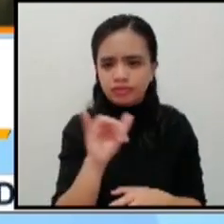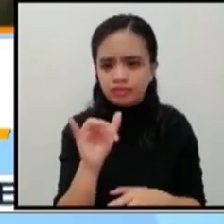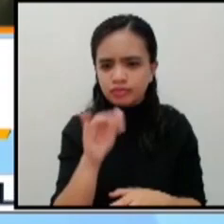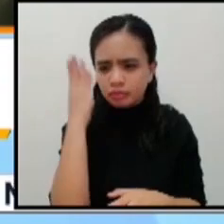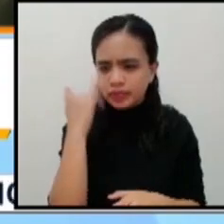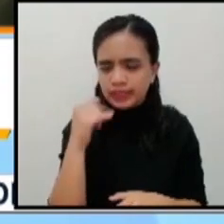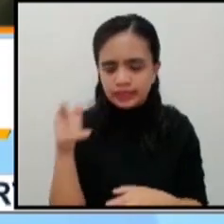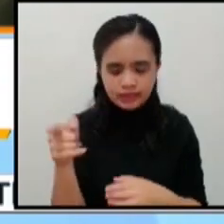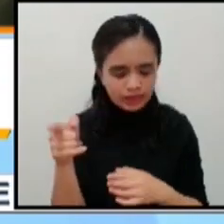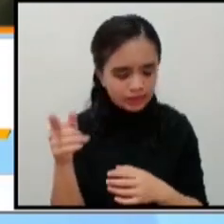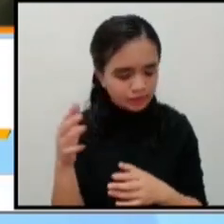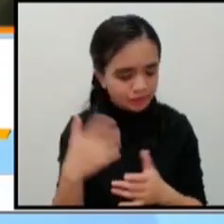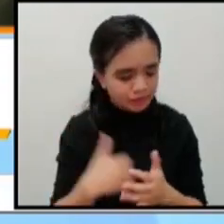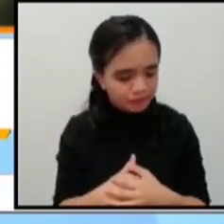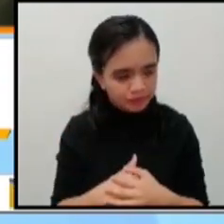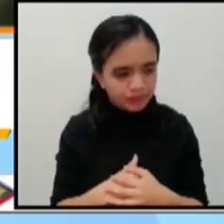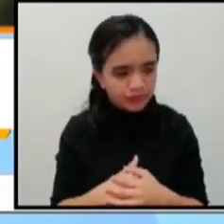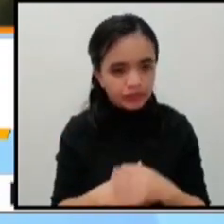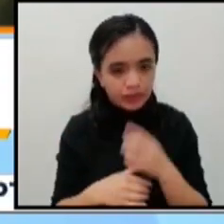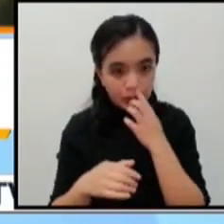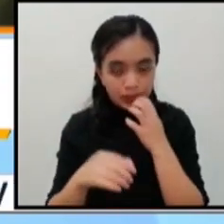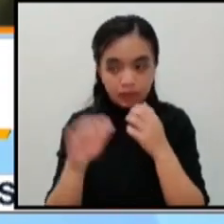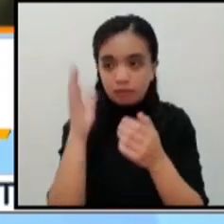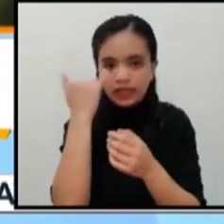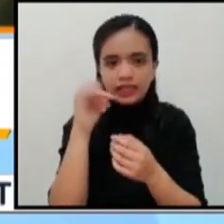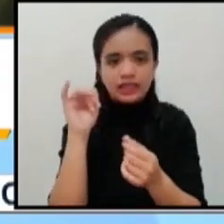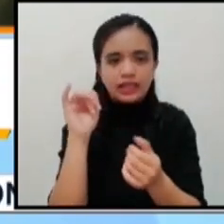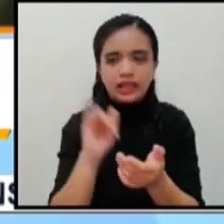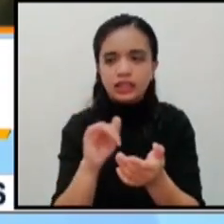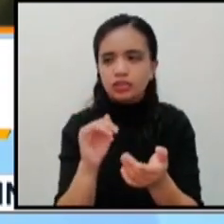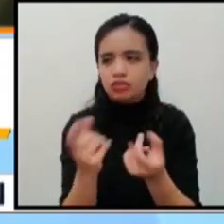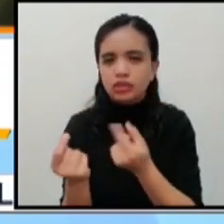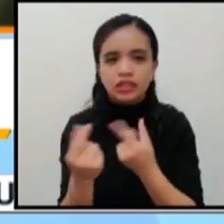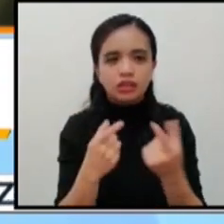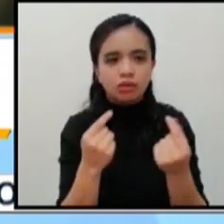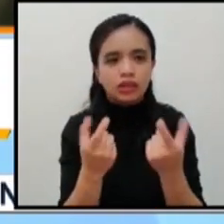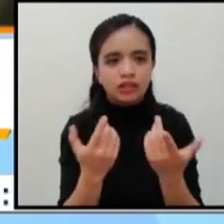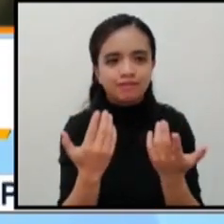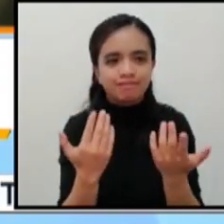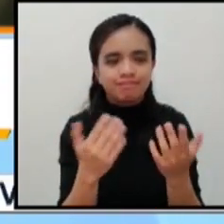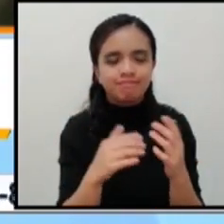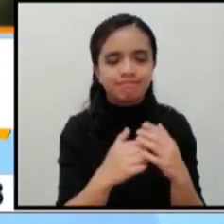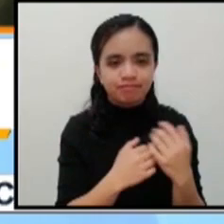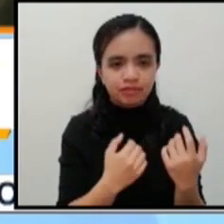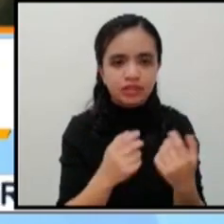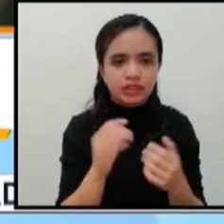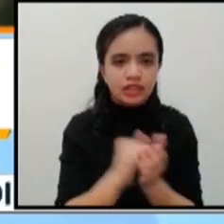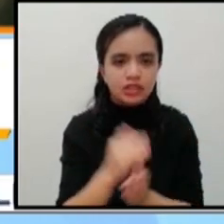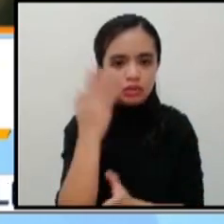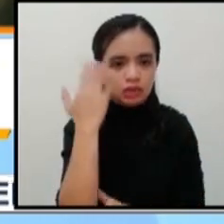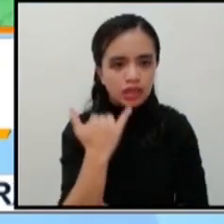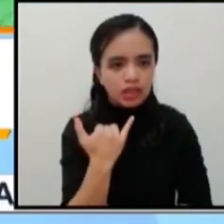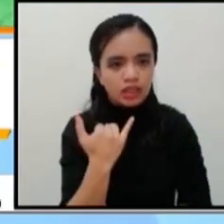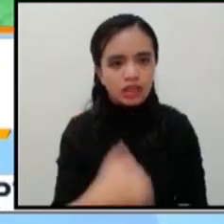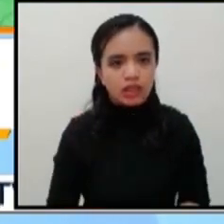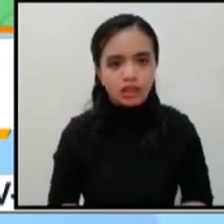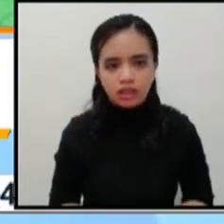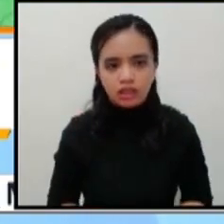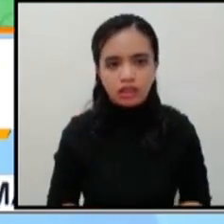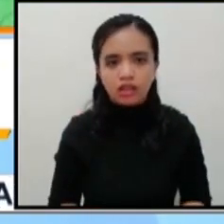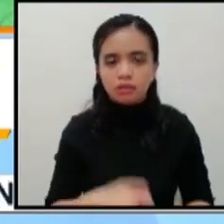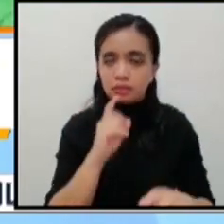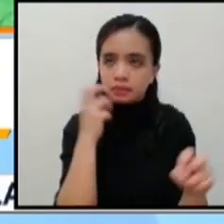kung bakit niya ba nagawa kay Jesus yung betrayal. Kasalanan na yun. Kaya talagang